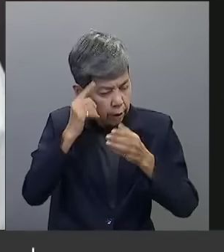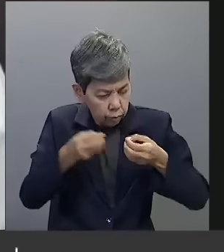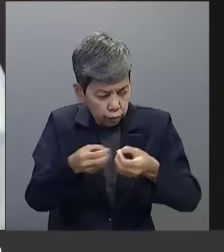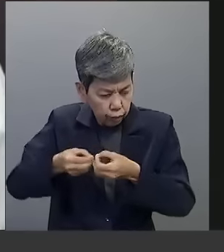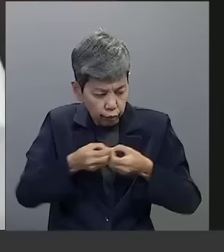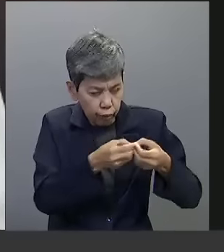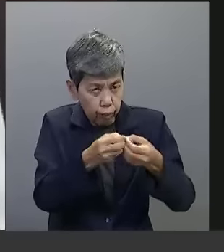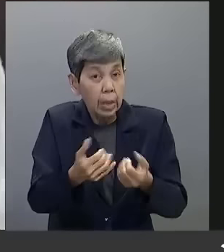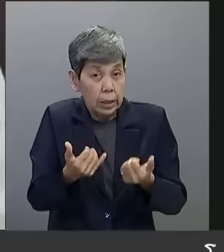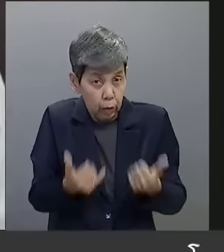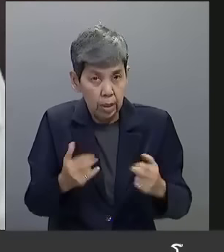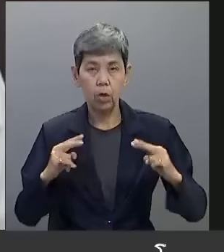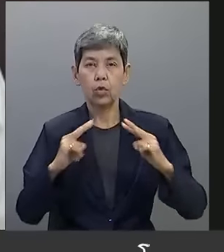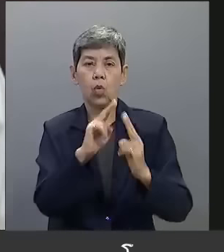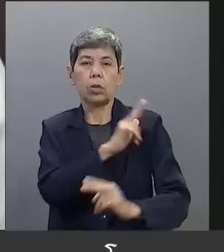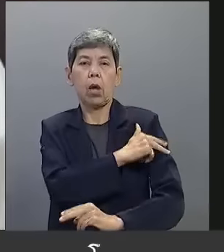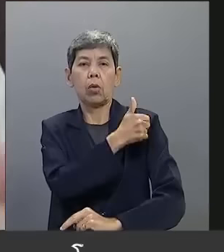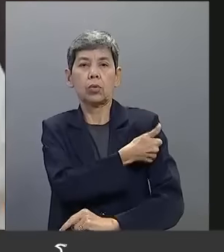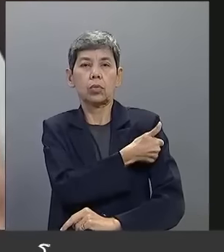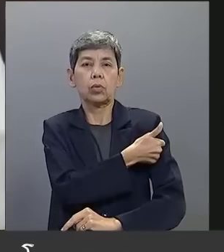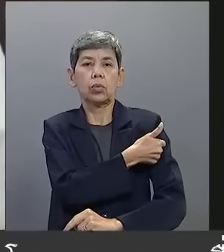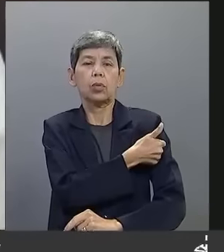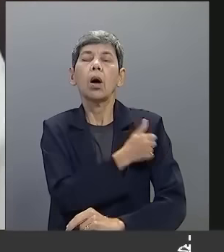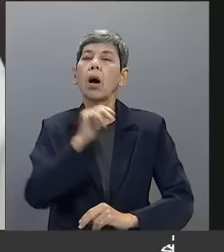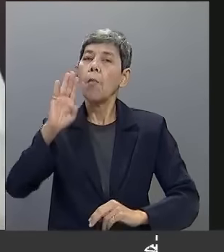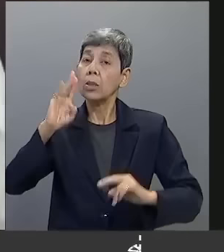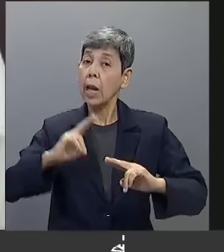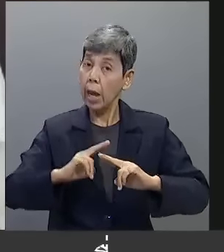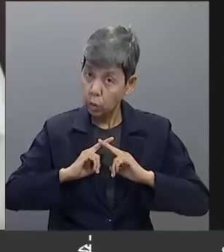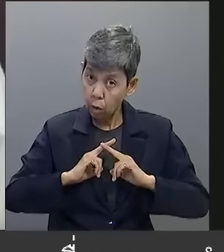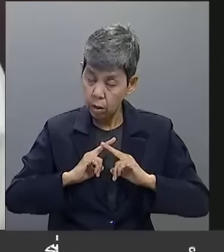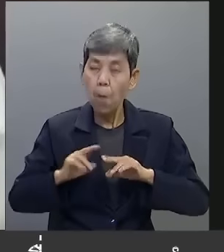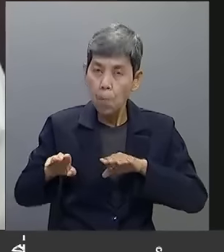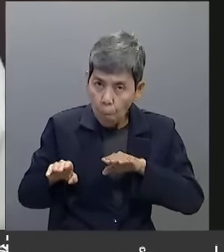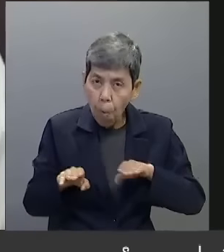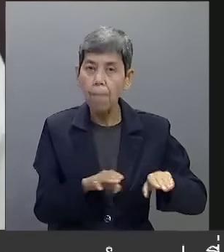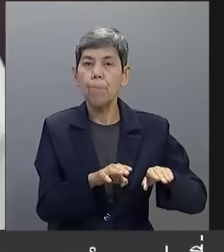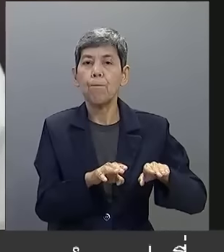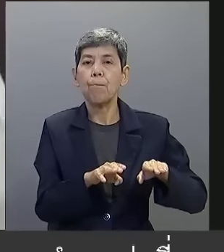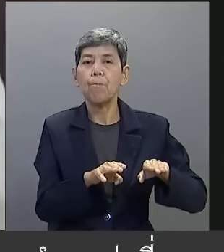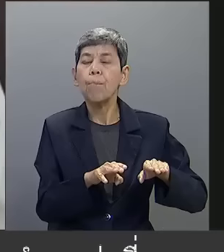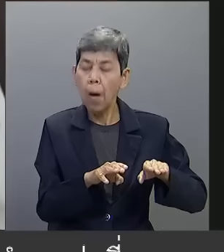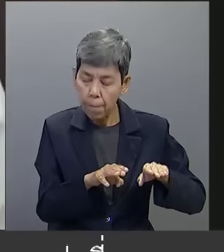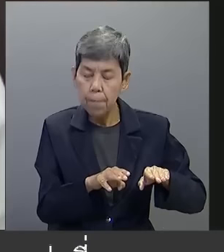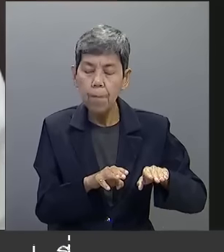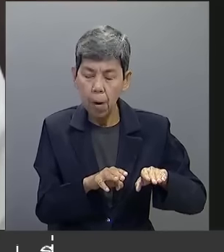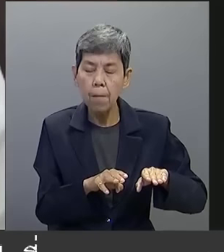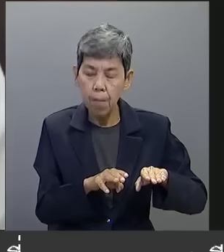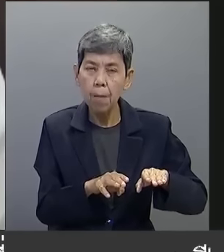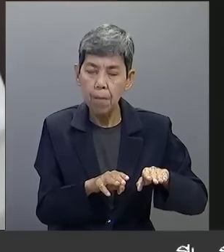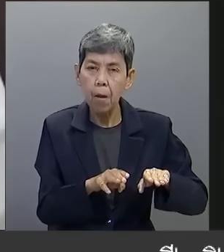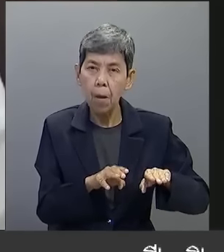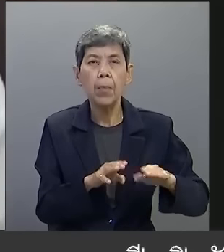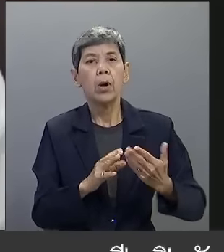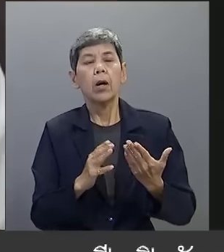ทางกระทรวงสาธารณสุขรวมทั้งภาคเอกชนเนี่ยก็เตรียมพร้อมไปแล้วนะครับไม่ว่าจะเป็นการ